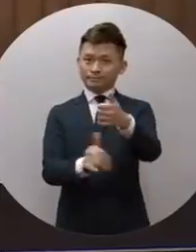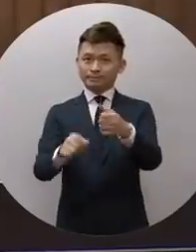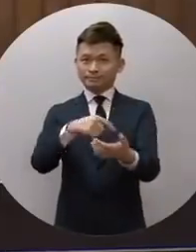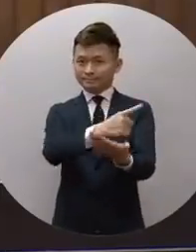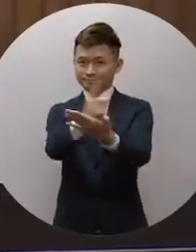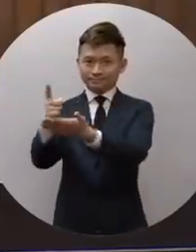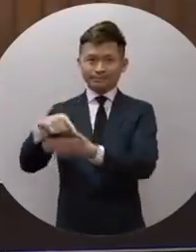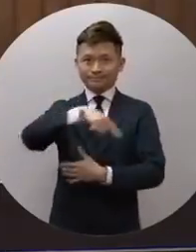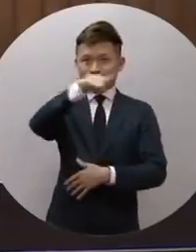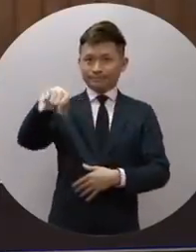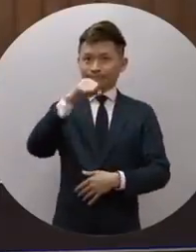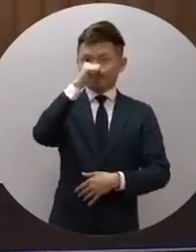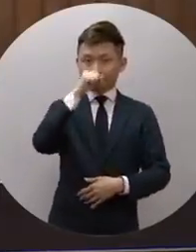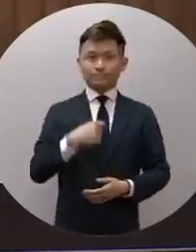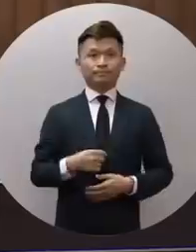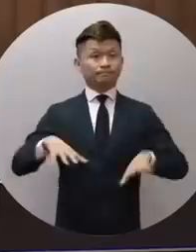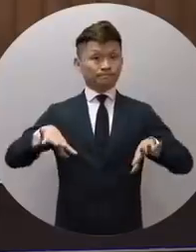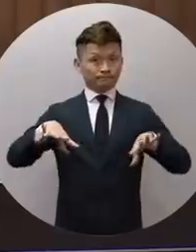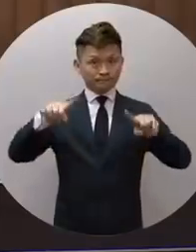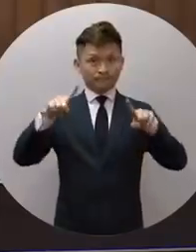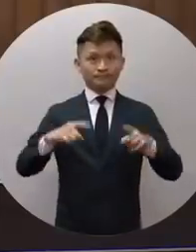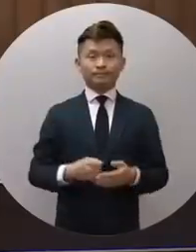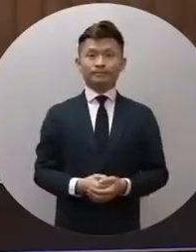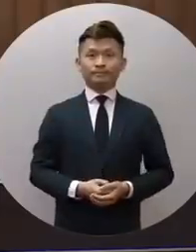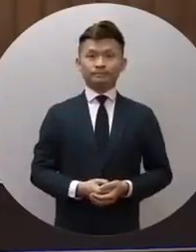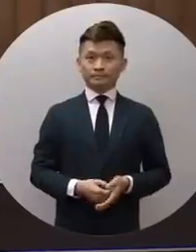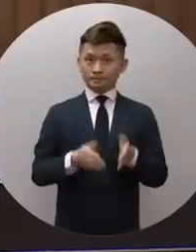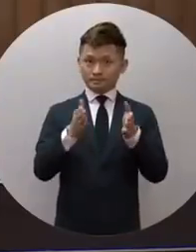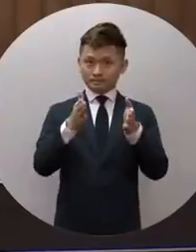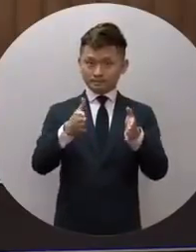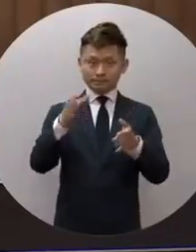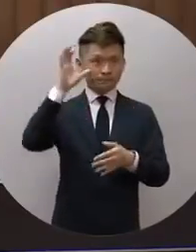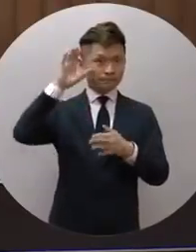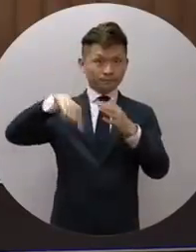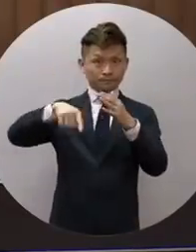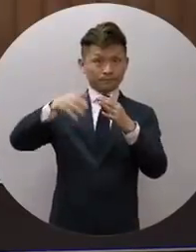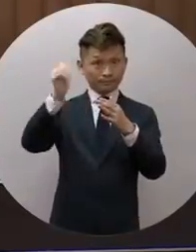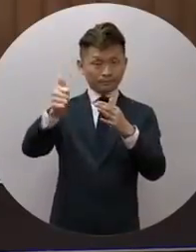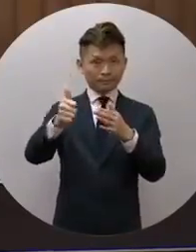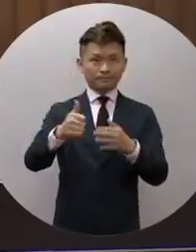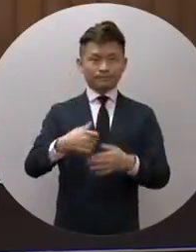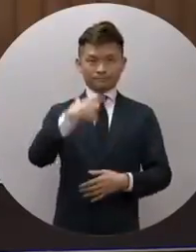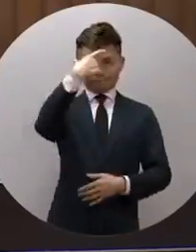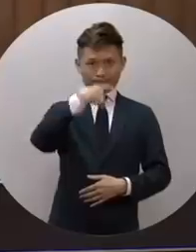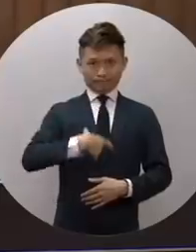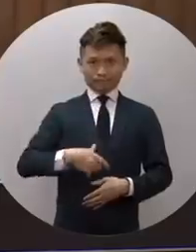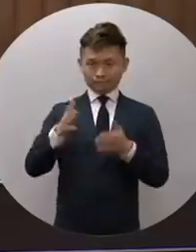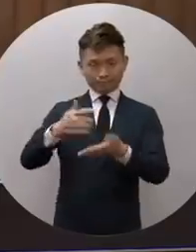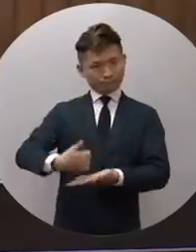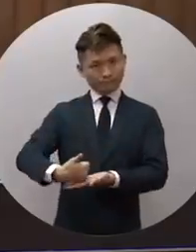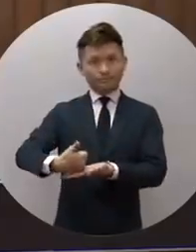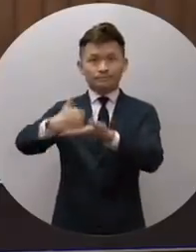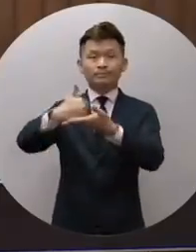好。首先要向施院长来表达个人的敬